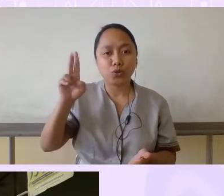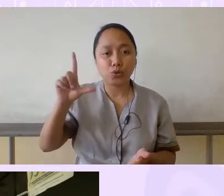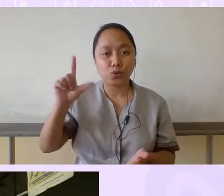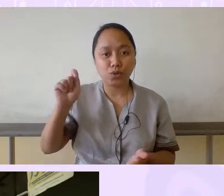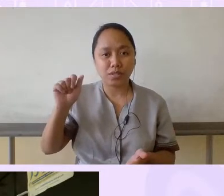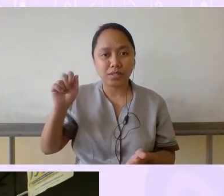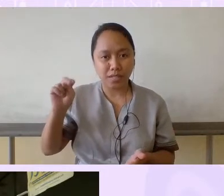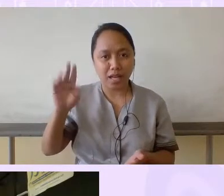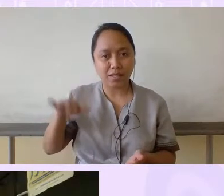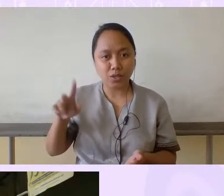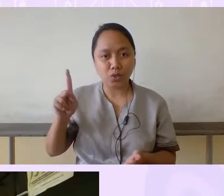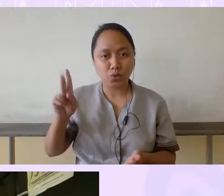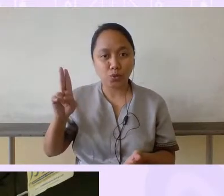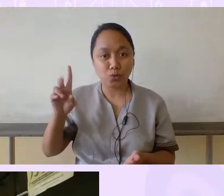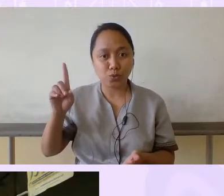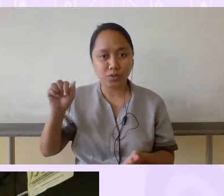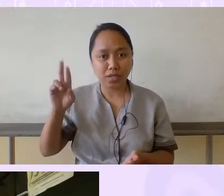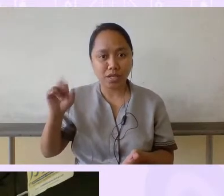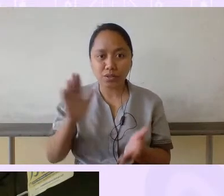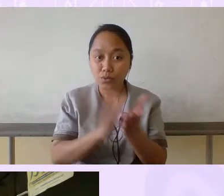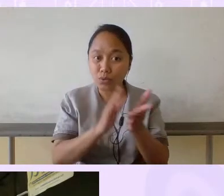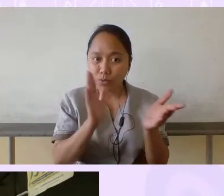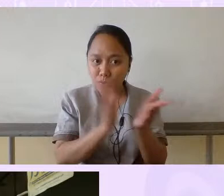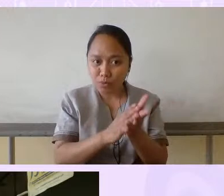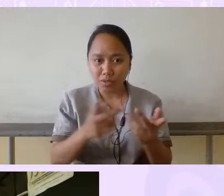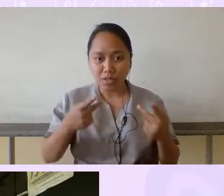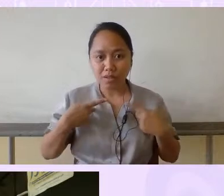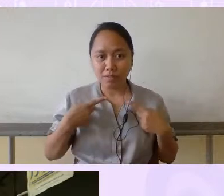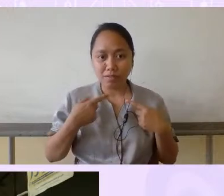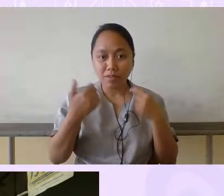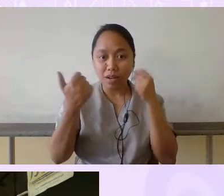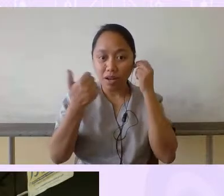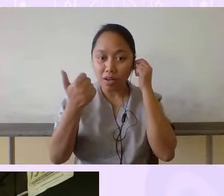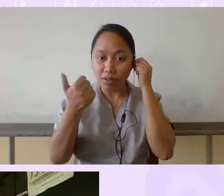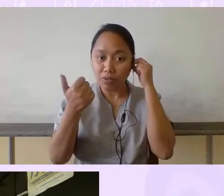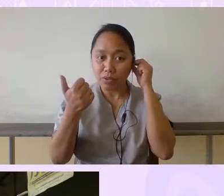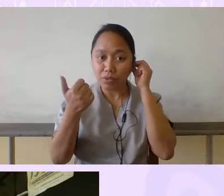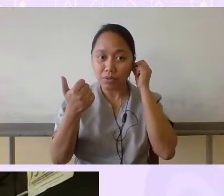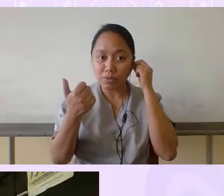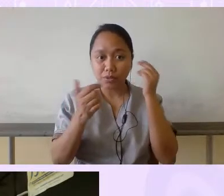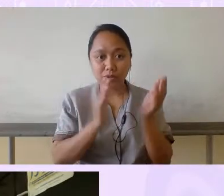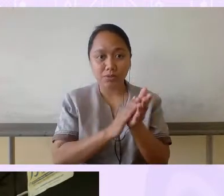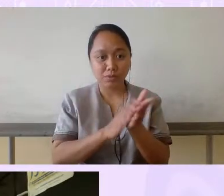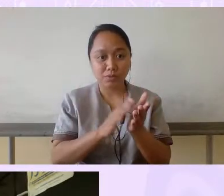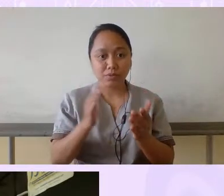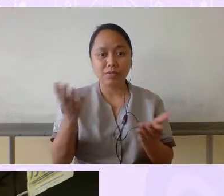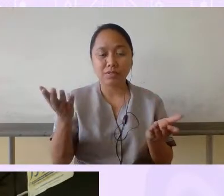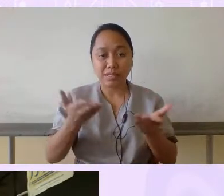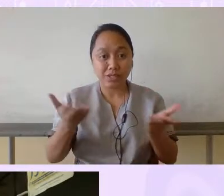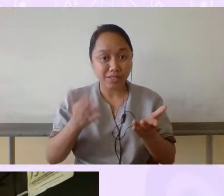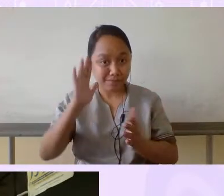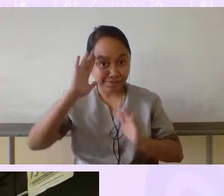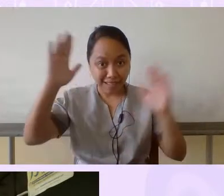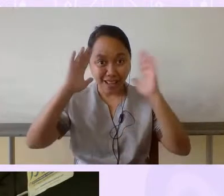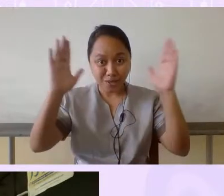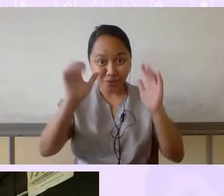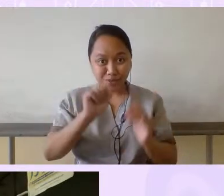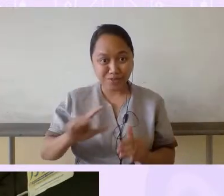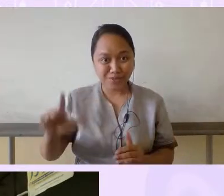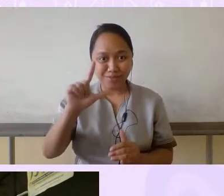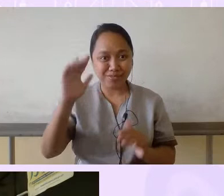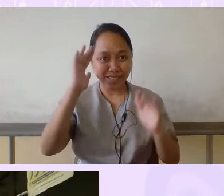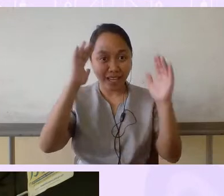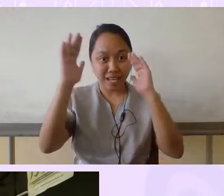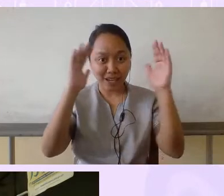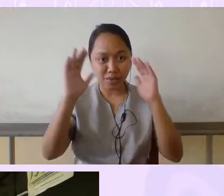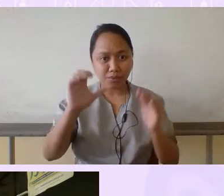School. Of course, yung mga ating mga taga TESDA na iba-iba po yatang branches and lugar po. Hello po sa inyo. Hello din po sa mga taga